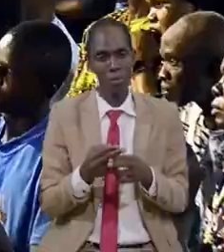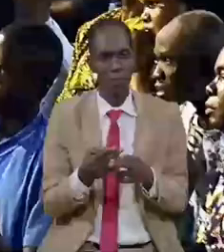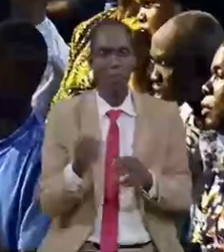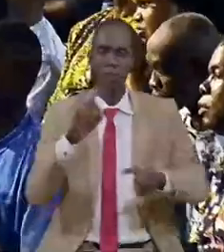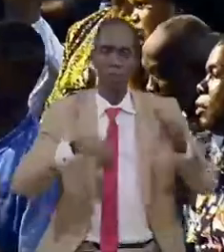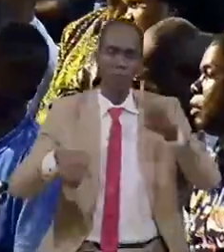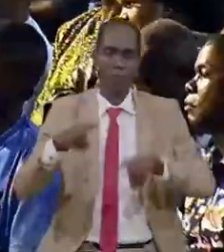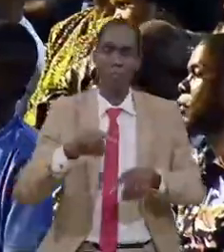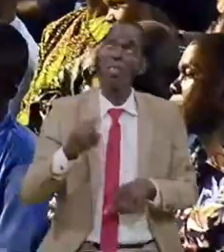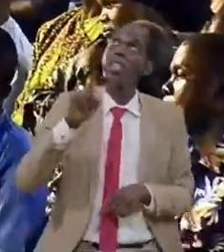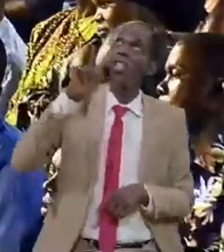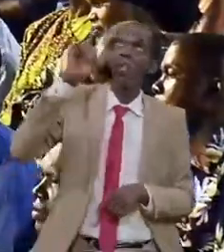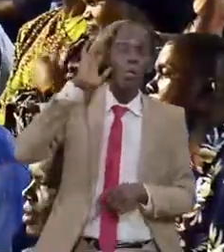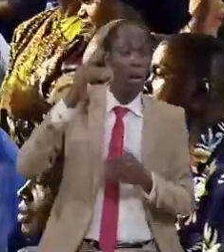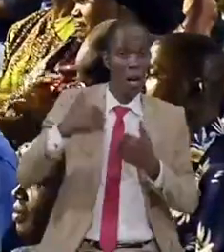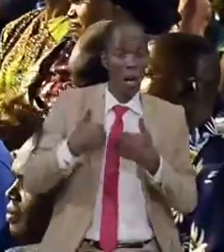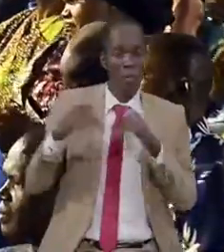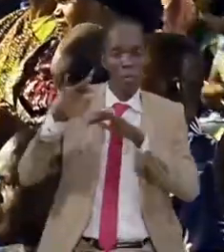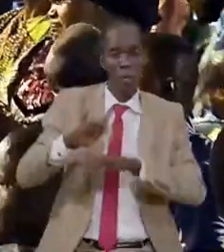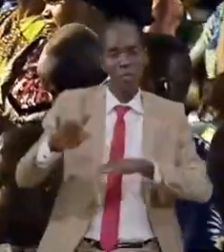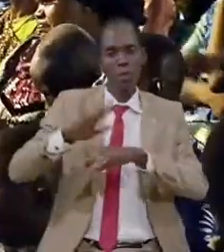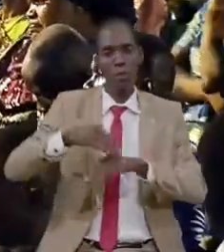de moi.